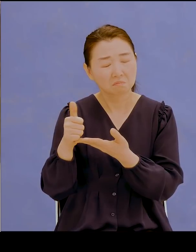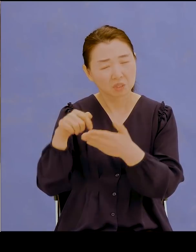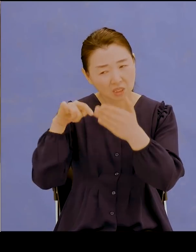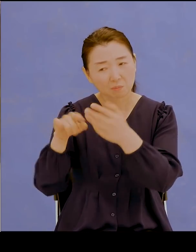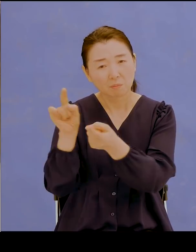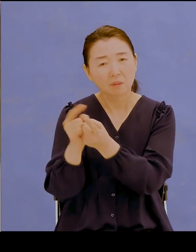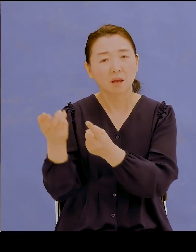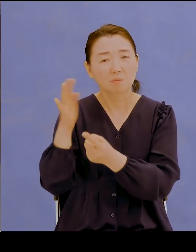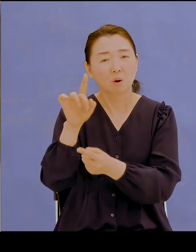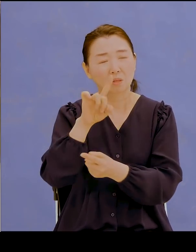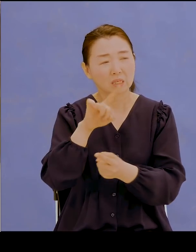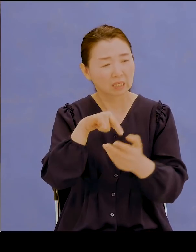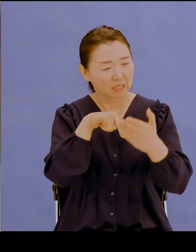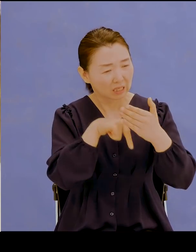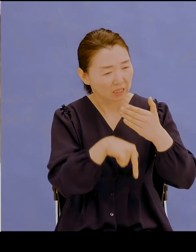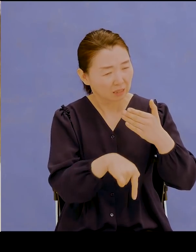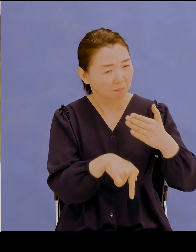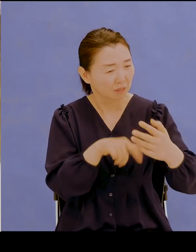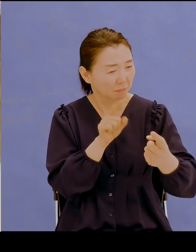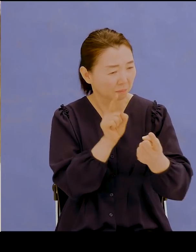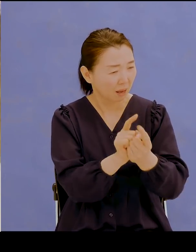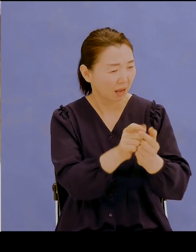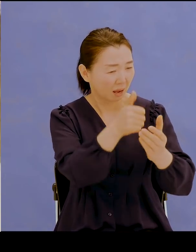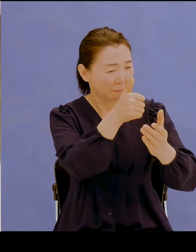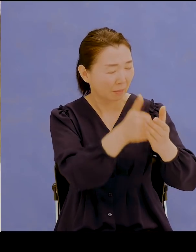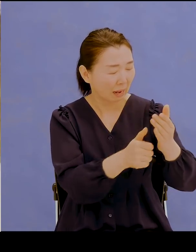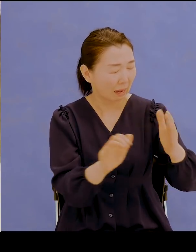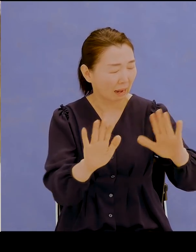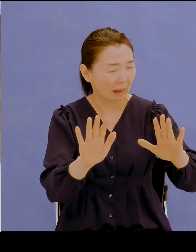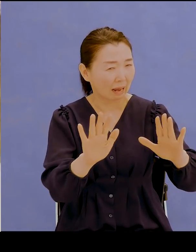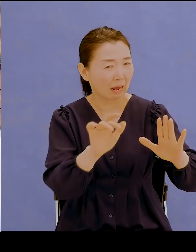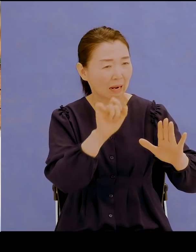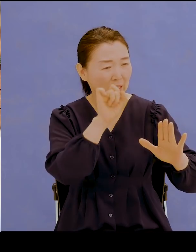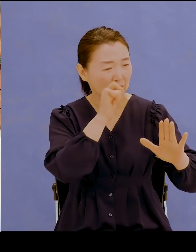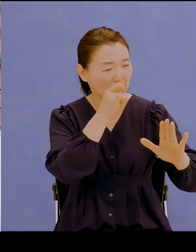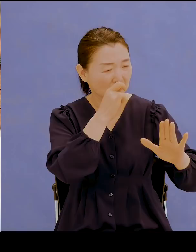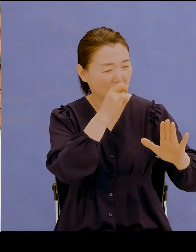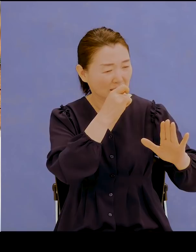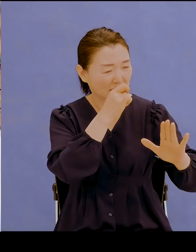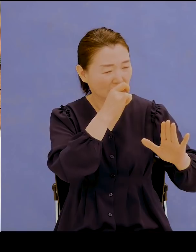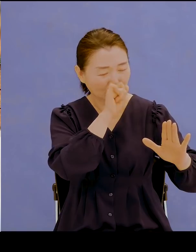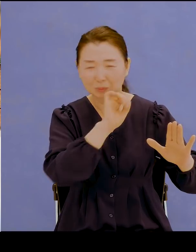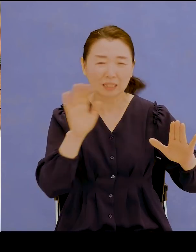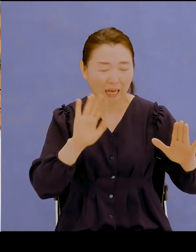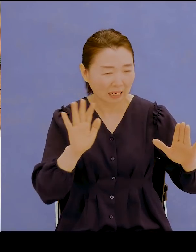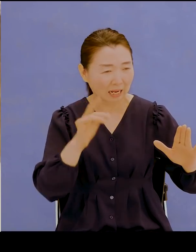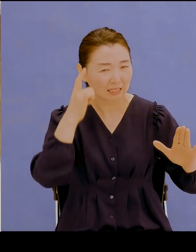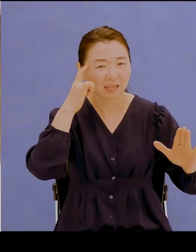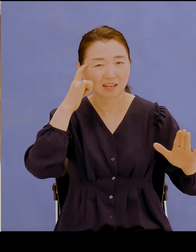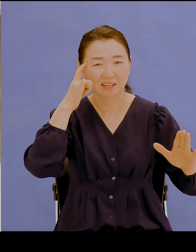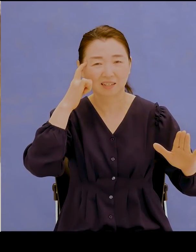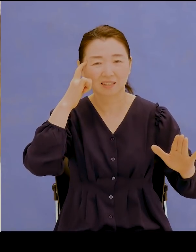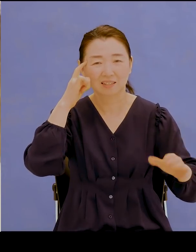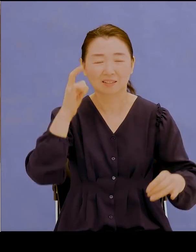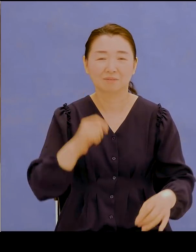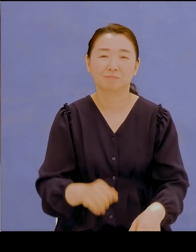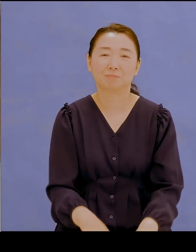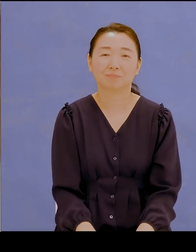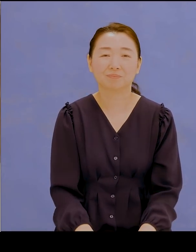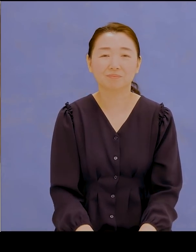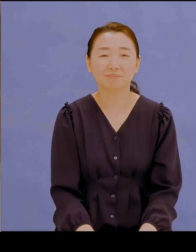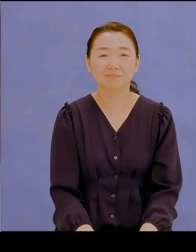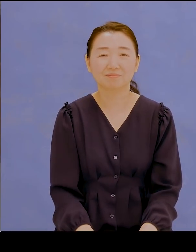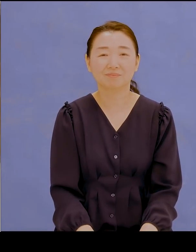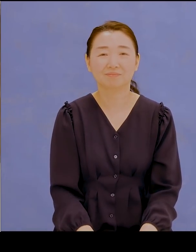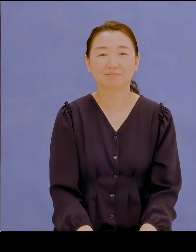조금 너무 깊이 빠지는 거는 이게 조금 그렇죠. 스타일이 좀 무너지는 것 같은 네네. 그런 느낌. 그냥 너무 막 이렇게 막 되면 너무